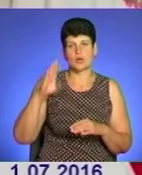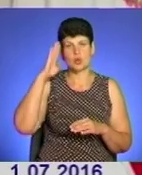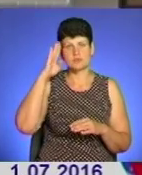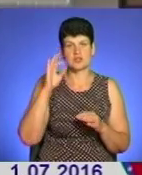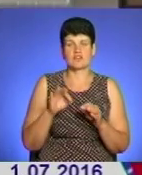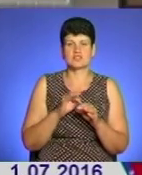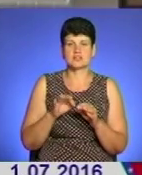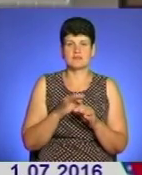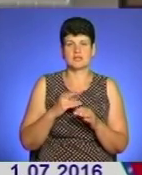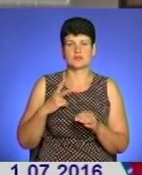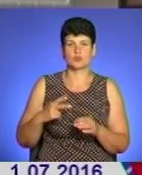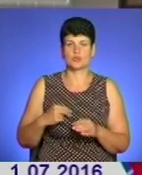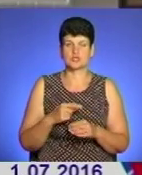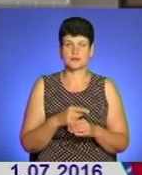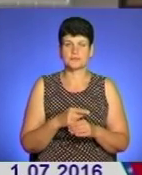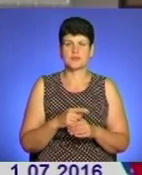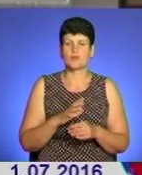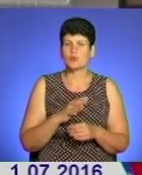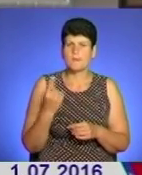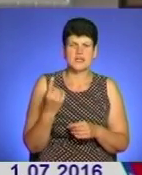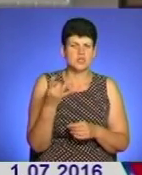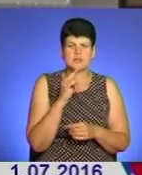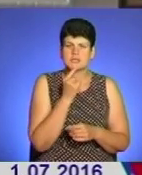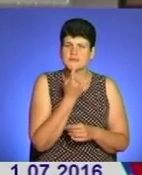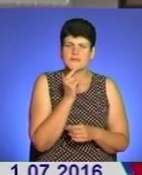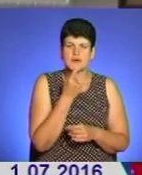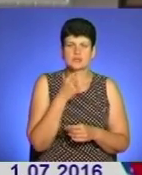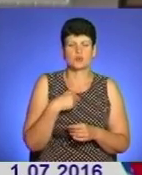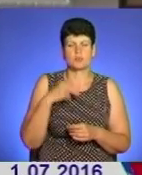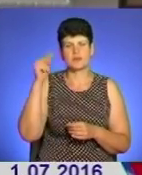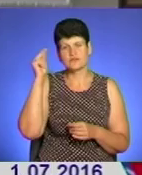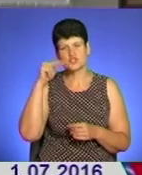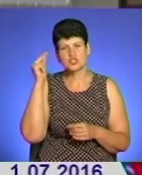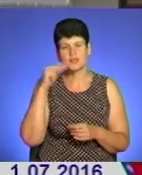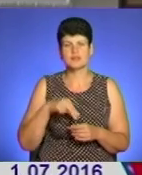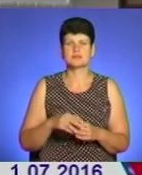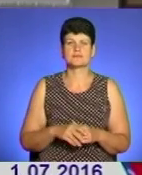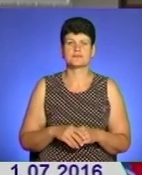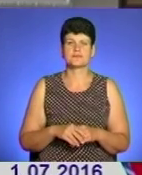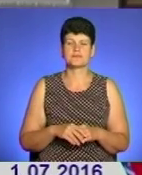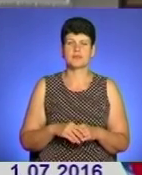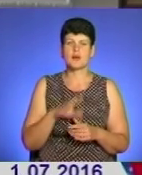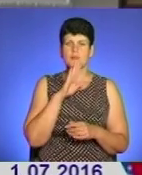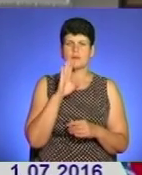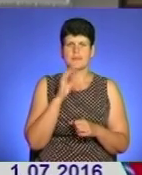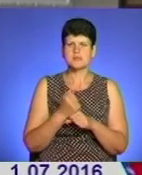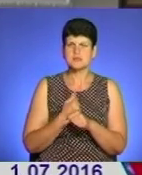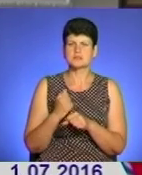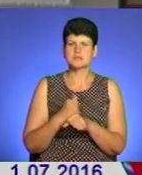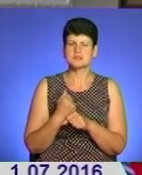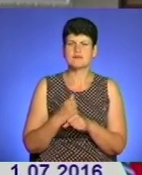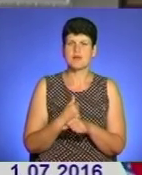донечки. Перший раз було дуже важко, ми вчились, мому заставляла нас трохи.